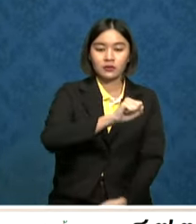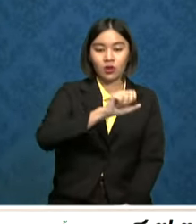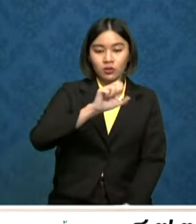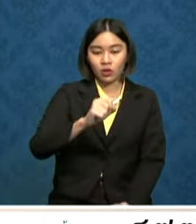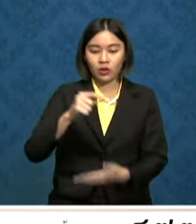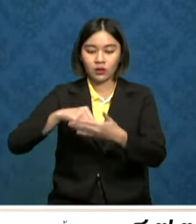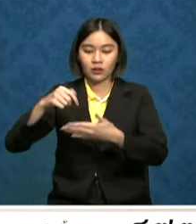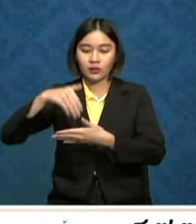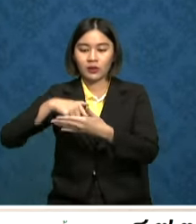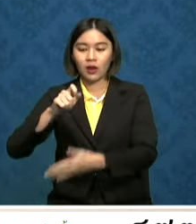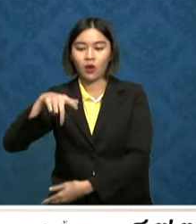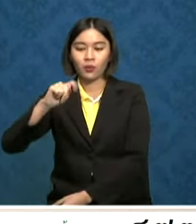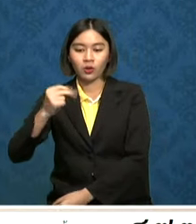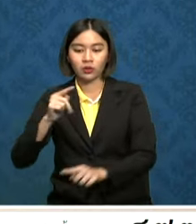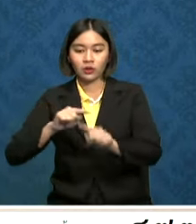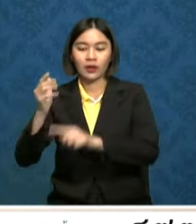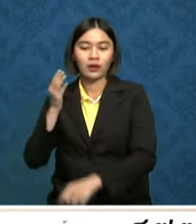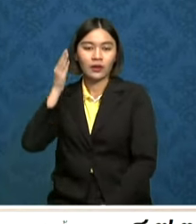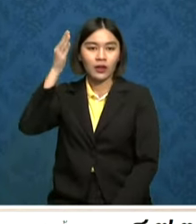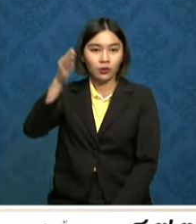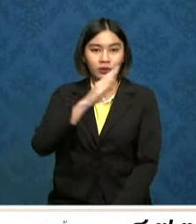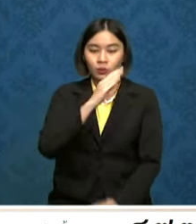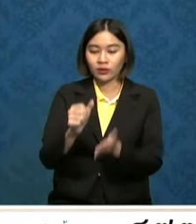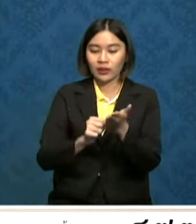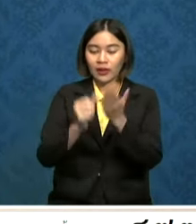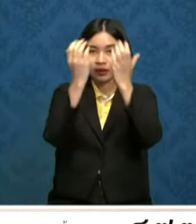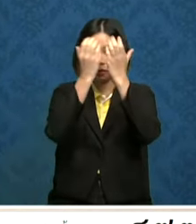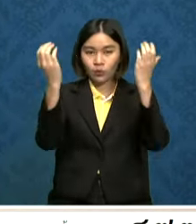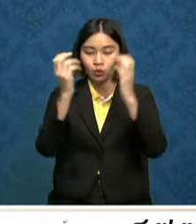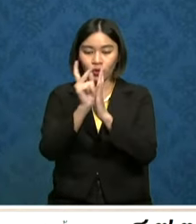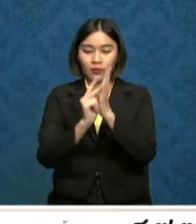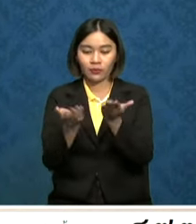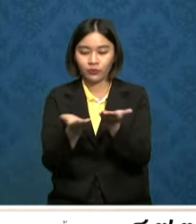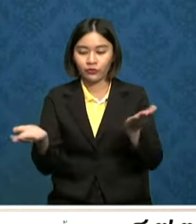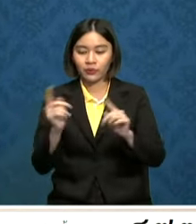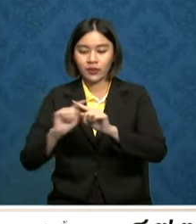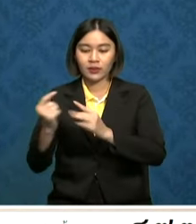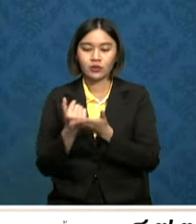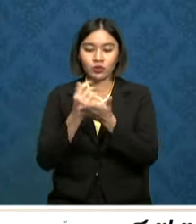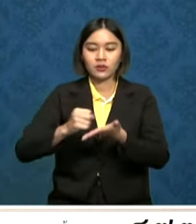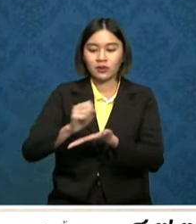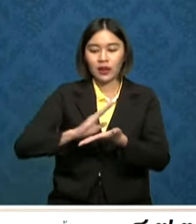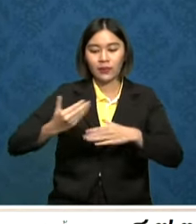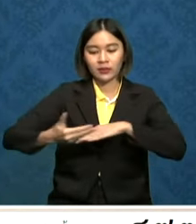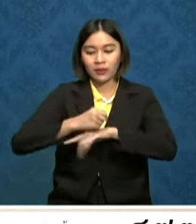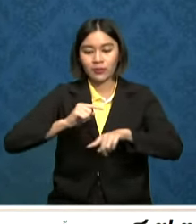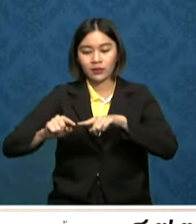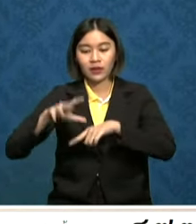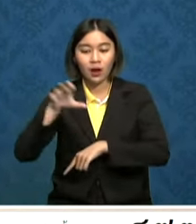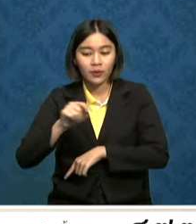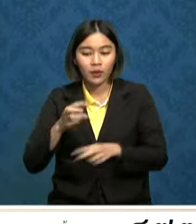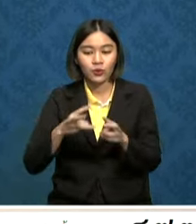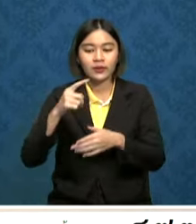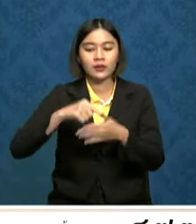การเลือกตั้งท้องถิ่นแต่หากในอนาคตครับเรามีการแก้ไขรัฐธรรมนูญหรือว่ากฎหมายใดๆก็ตามที่ทำให้สถาบันทางการเมืองอื่นๆมาจากการเลือกตั้งอย่